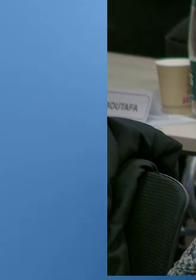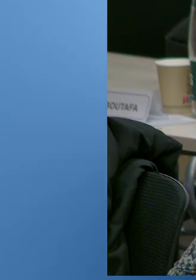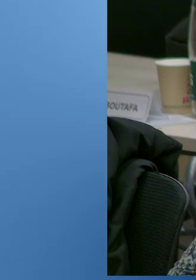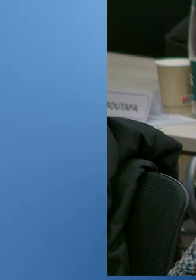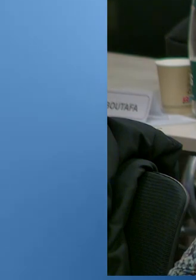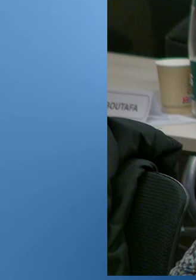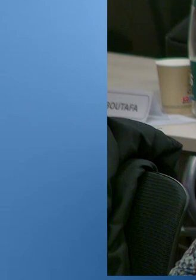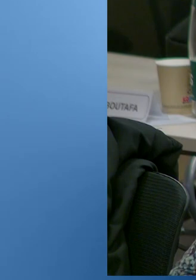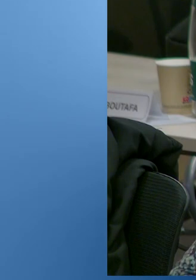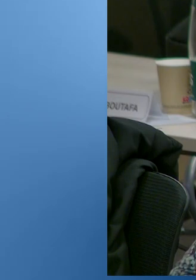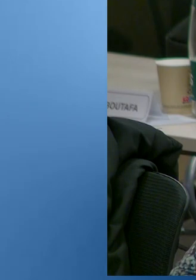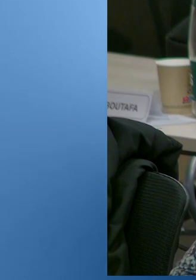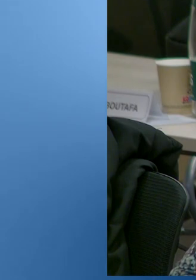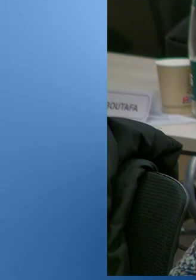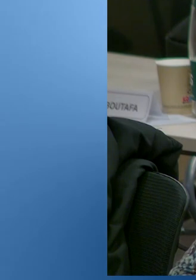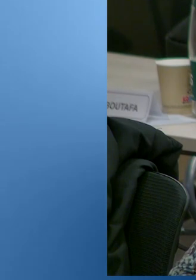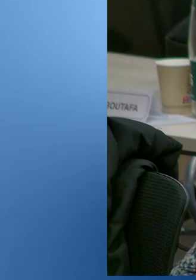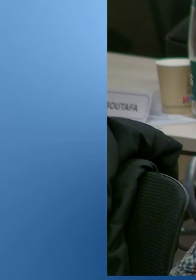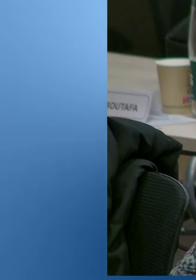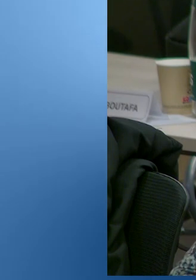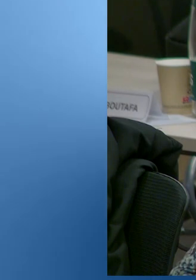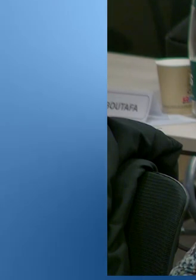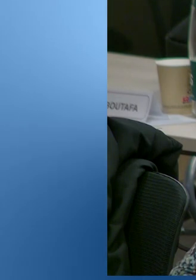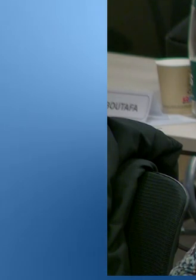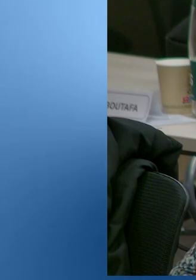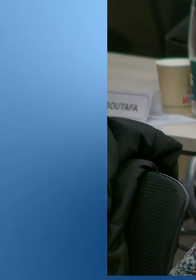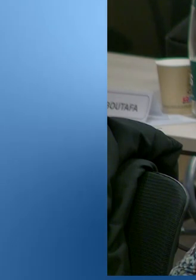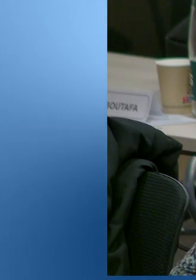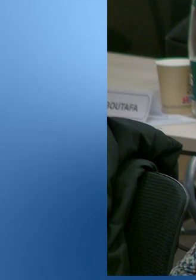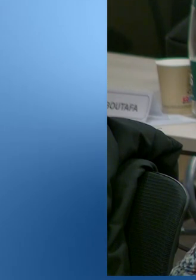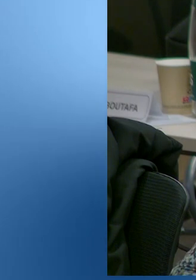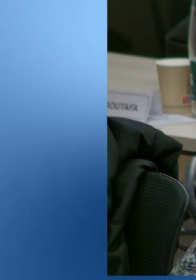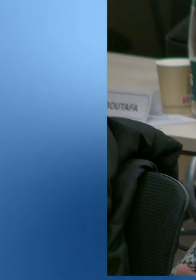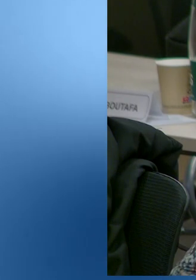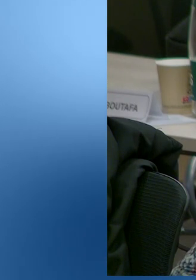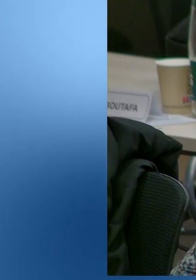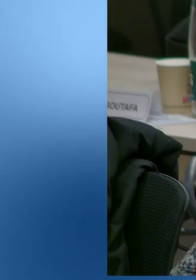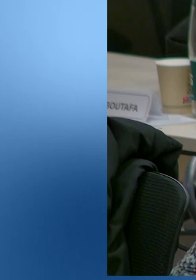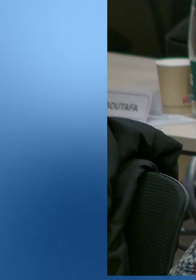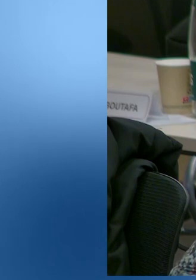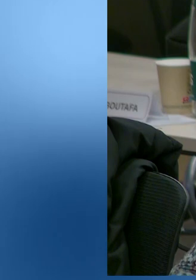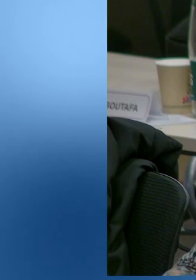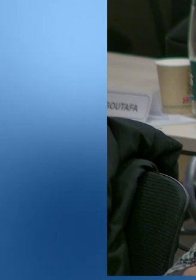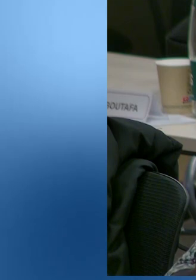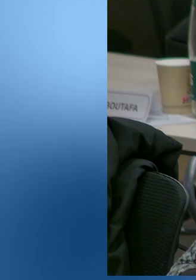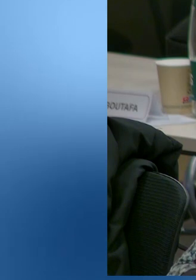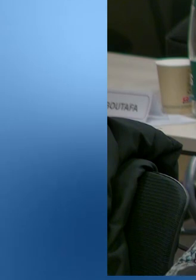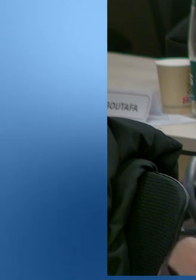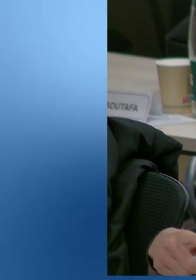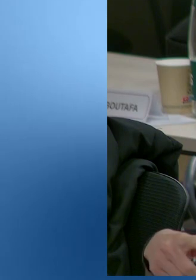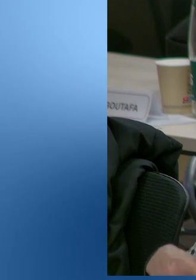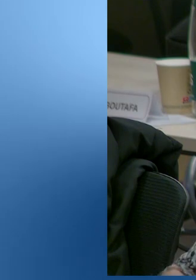conseils municipaux qui sont beaucoup trop tardifs et que vous ne souhaitez pas modifier ni en